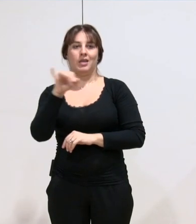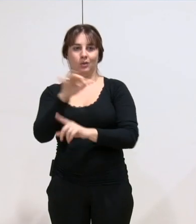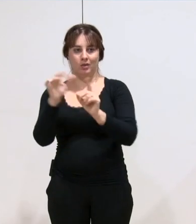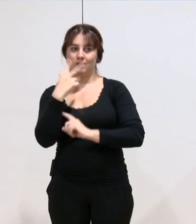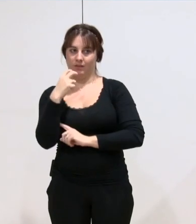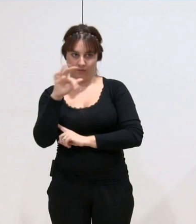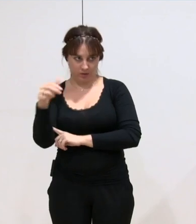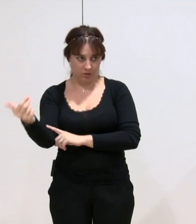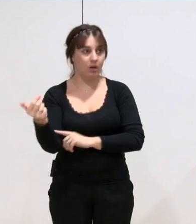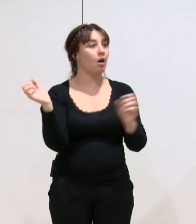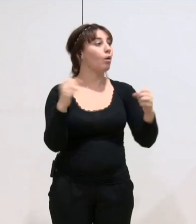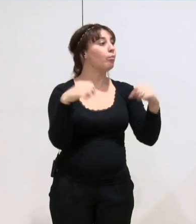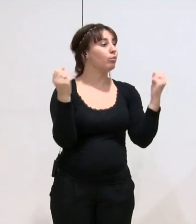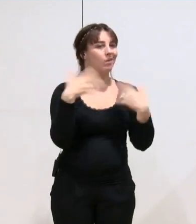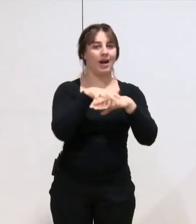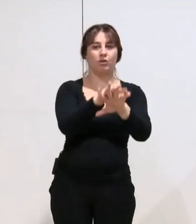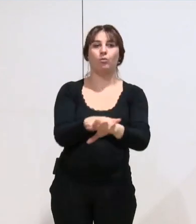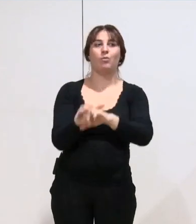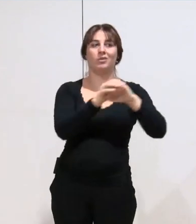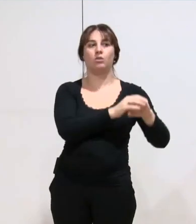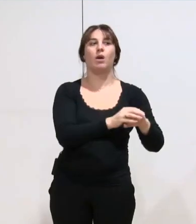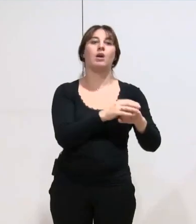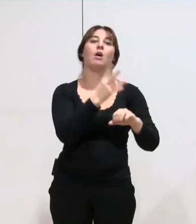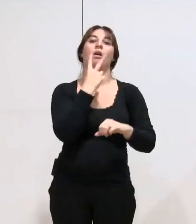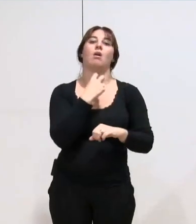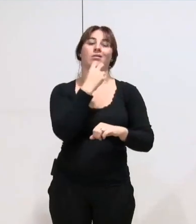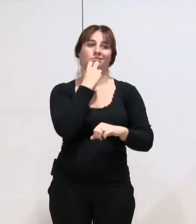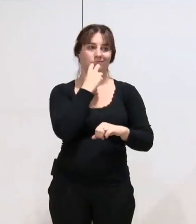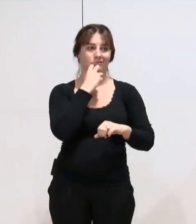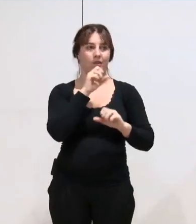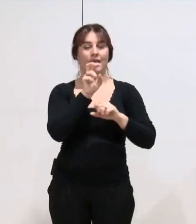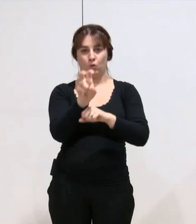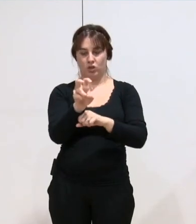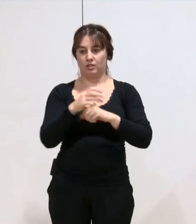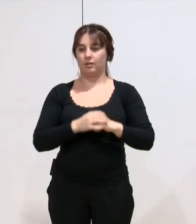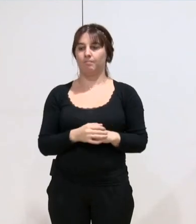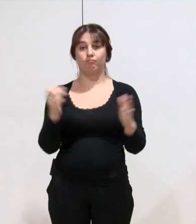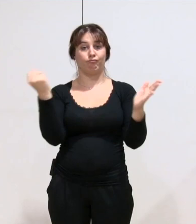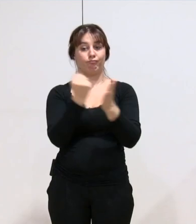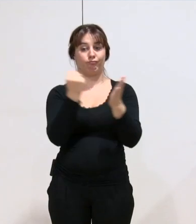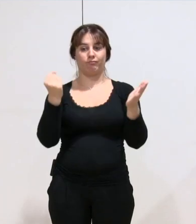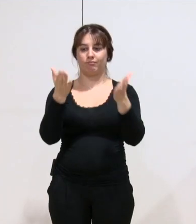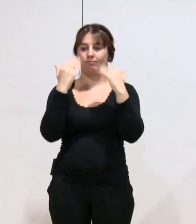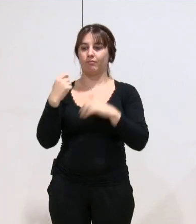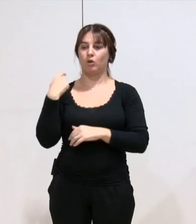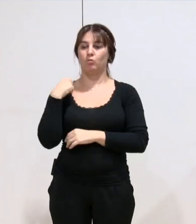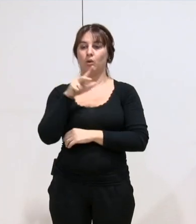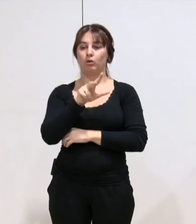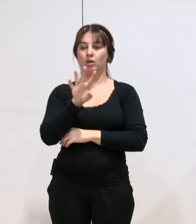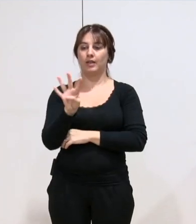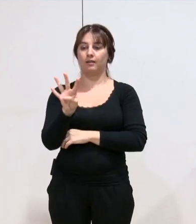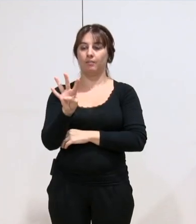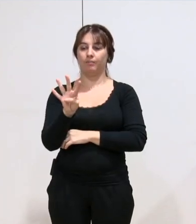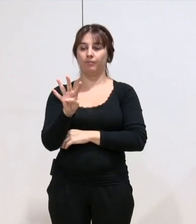national. Qui vote pour? Rassemblement citoyen de la gauche et des écologistes. Délibération adoptée. La 34 porte sur la